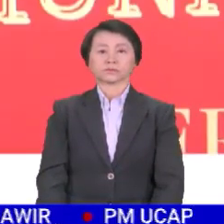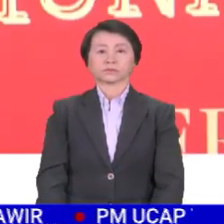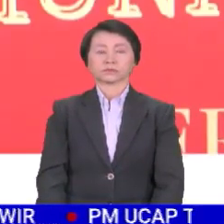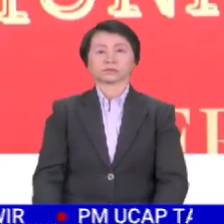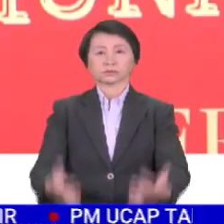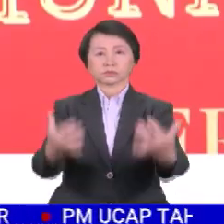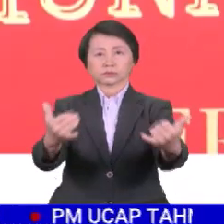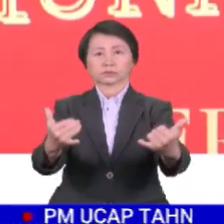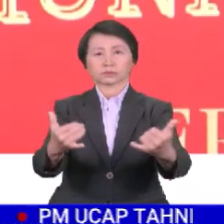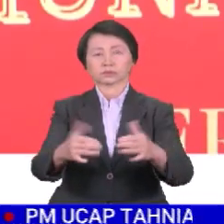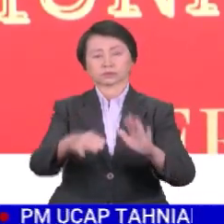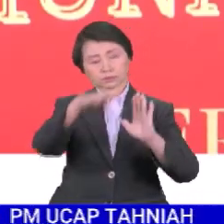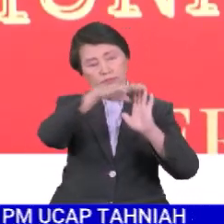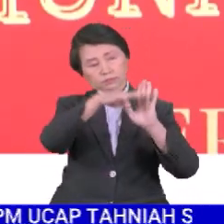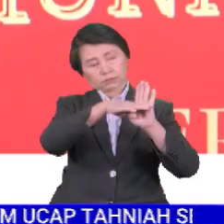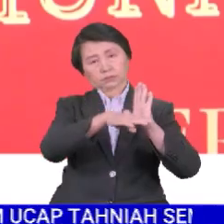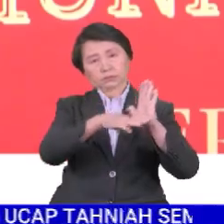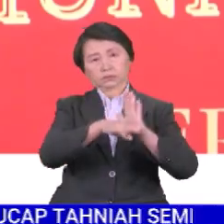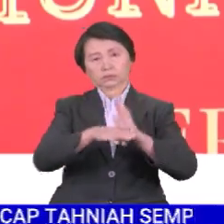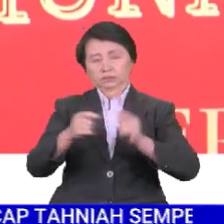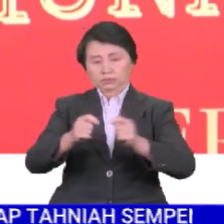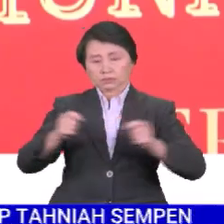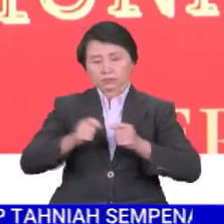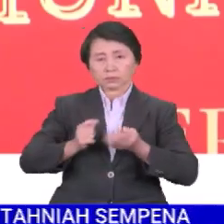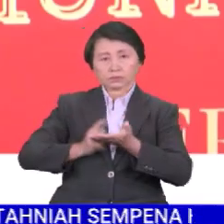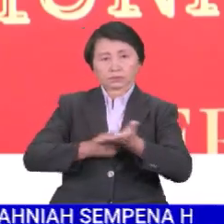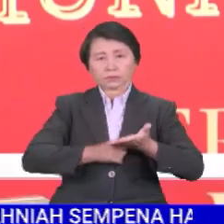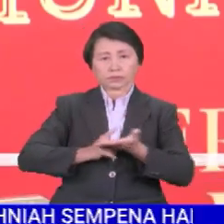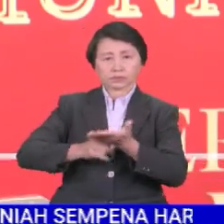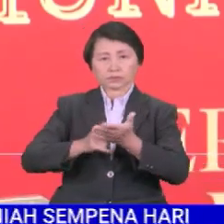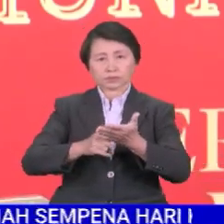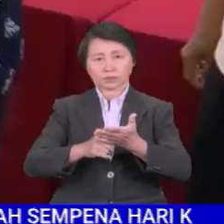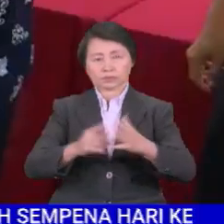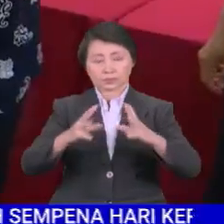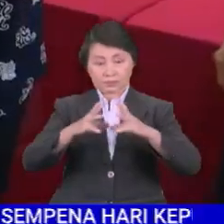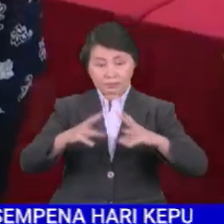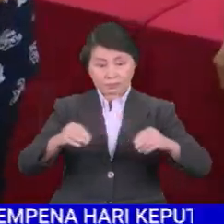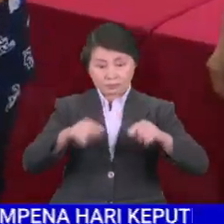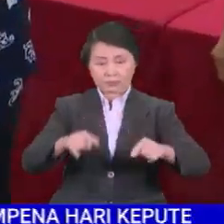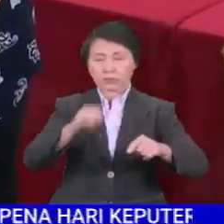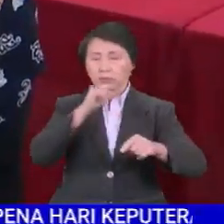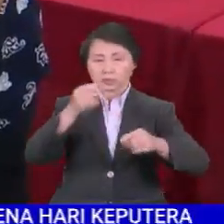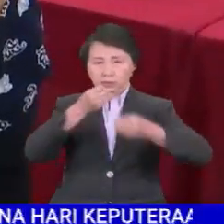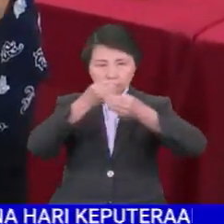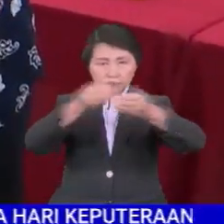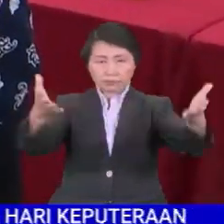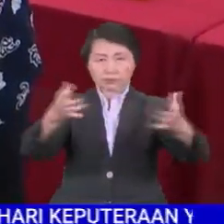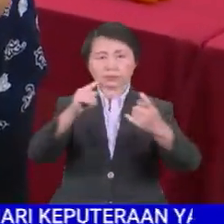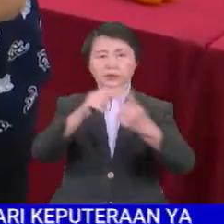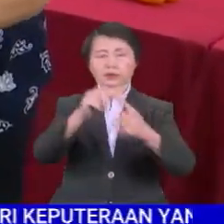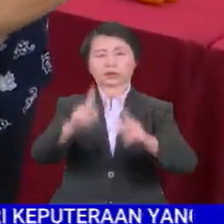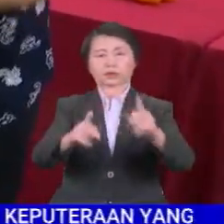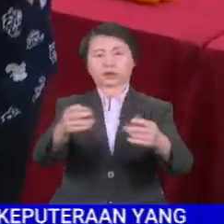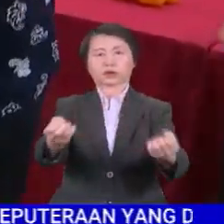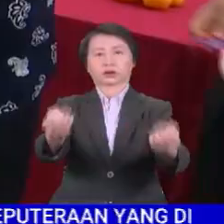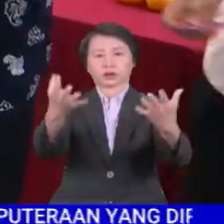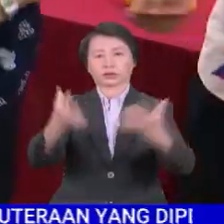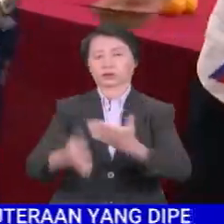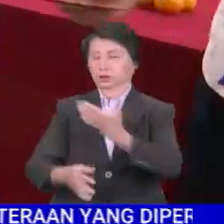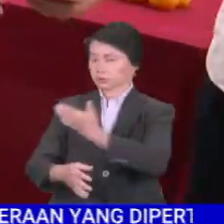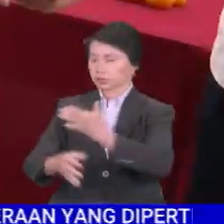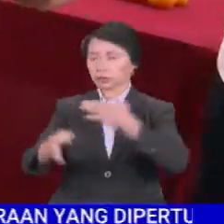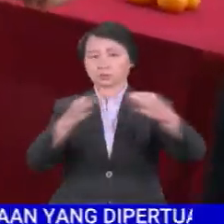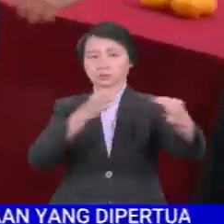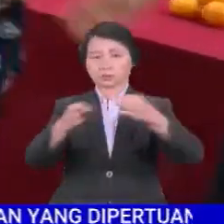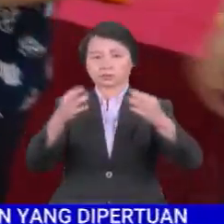ini intipati cerita tempat perbincangan sesi pemukiman tersebut tidak didekahkan kepada umum beliau menjelaskan demikian